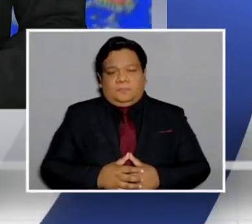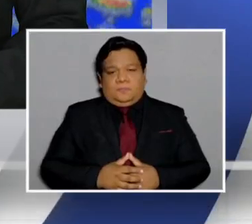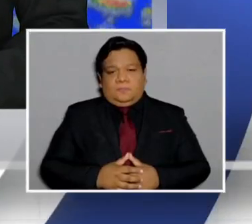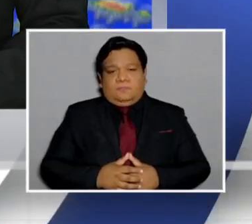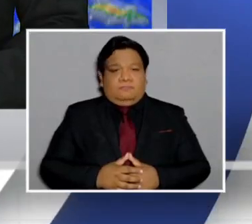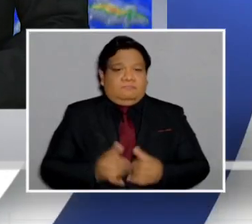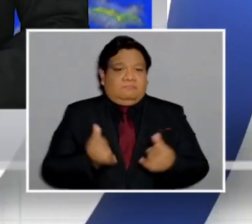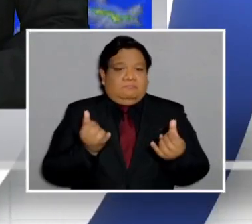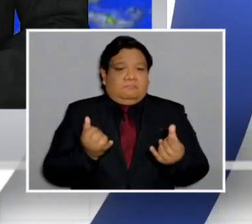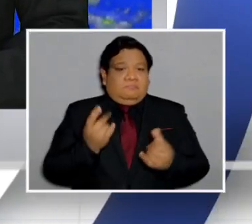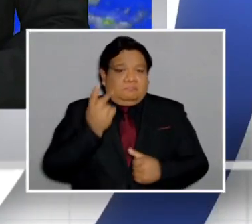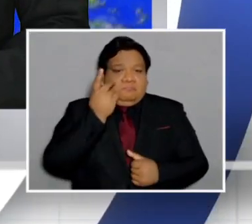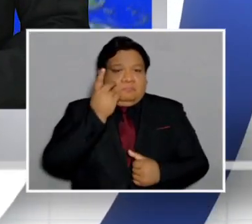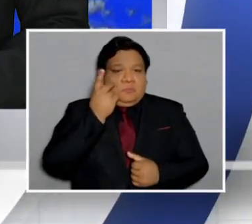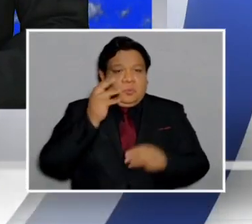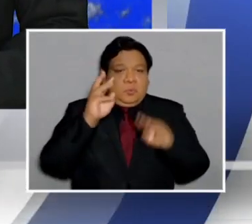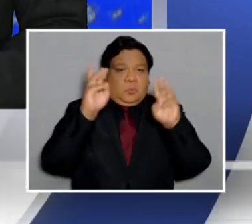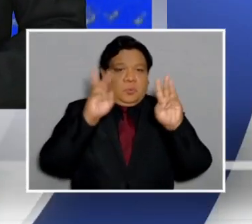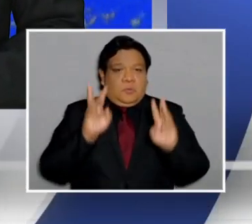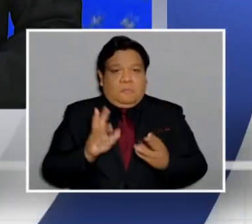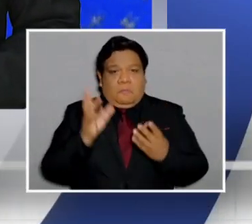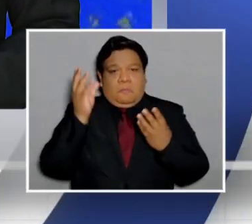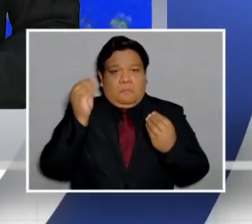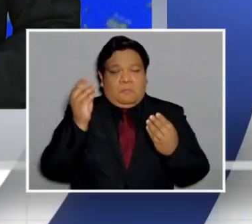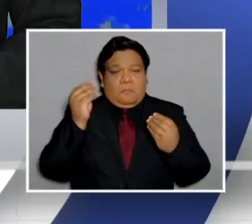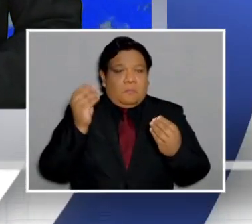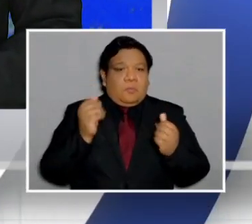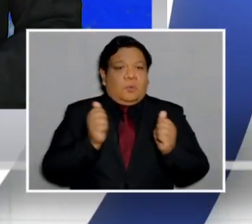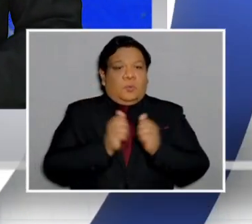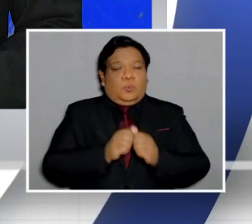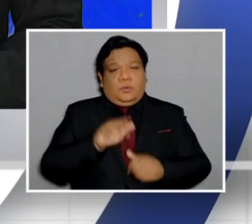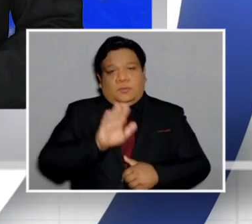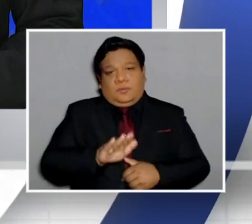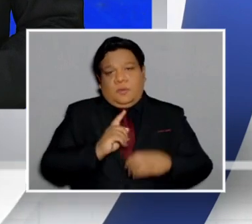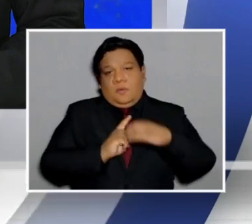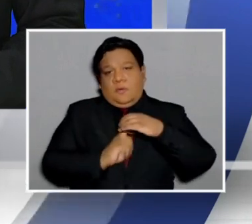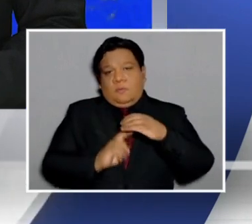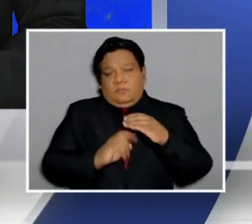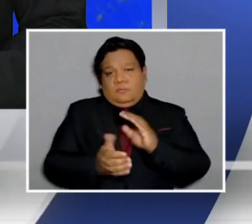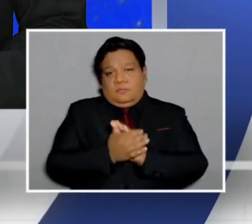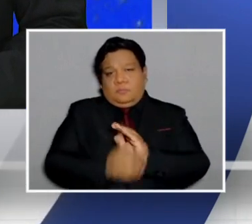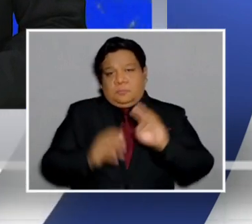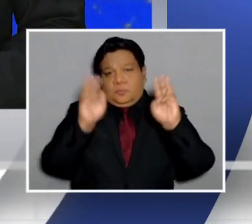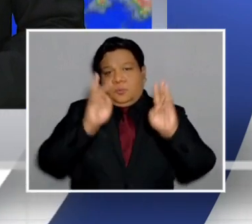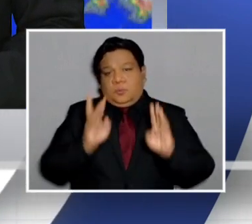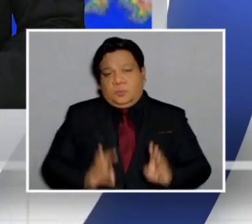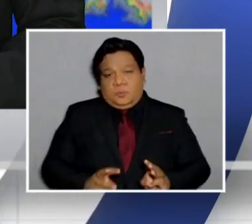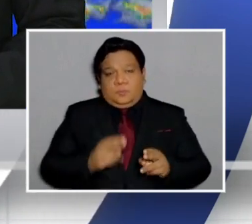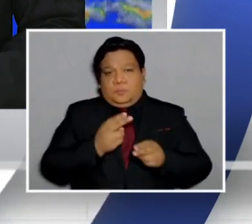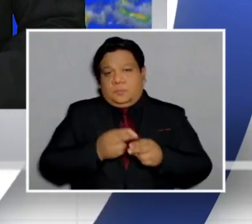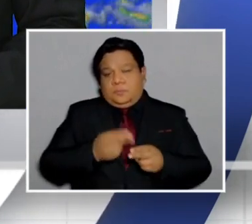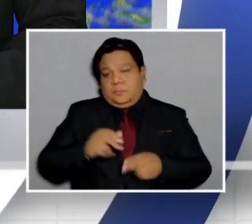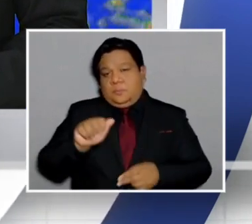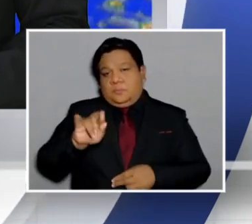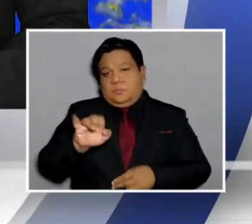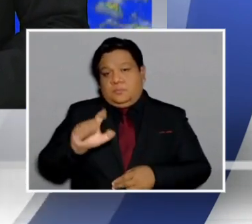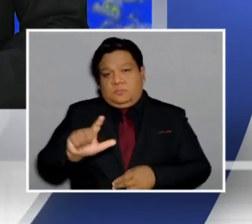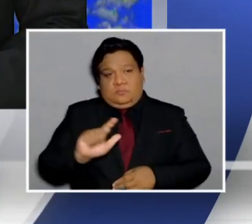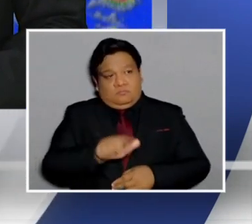Alamin po natin ang magiging lagay ng panahon mula kay ABS-CBN resident meteorologist Ariel Rojas. So